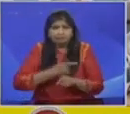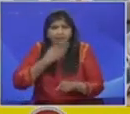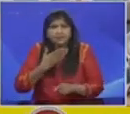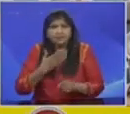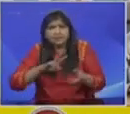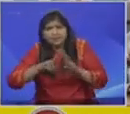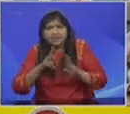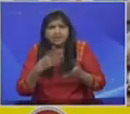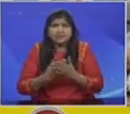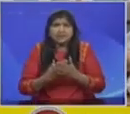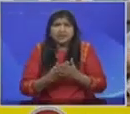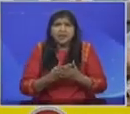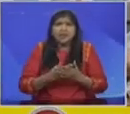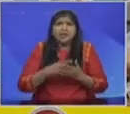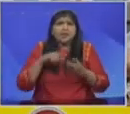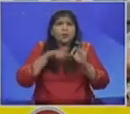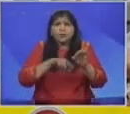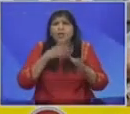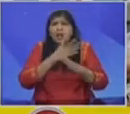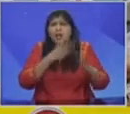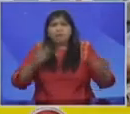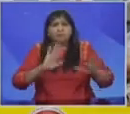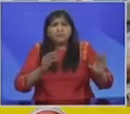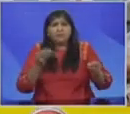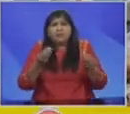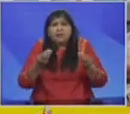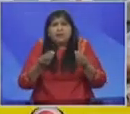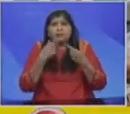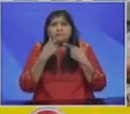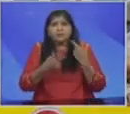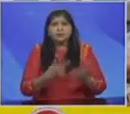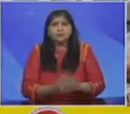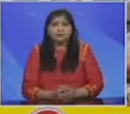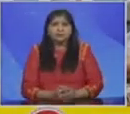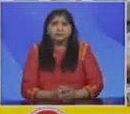ये सवाल लंबे नहीं होते हैं, बहुत सिंपल होते हैं,